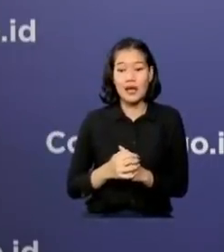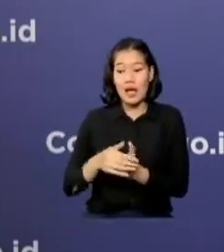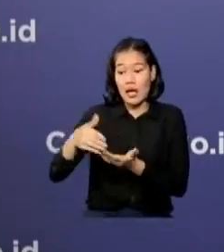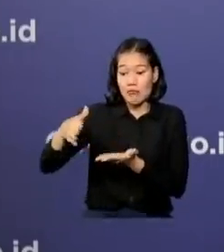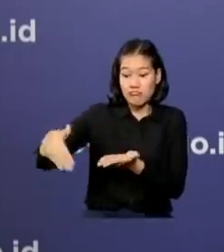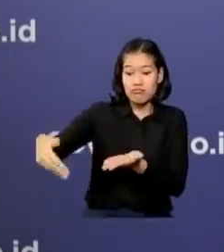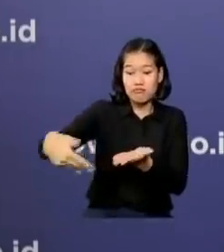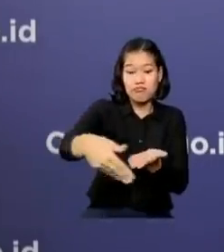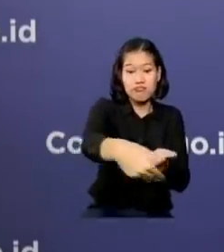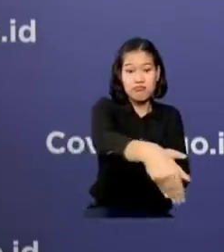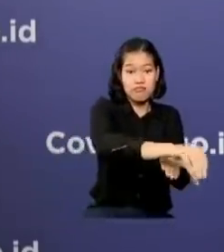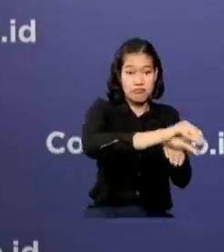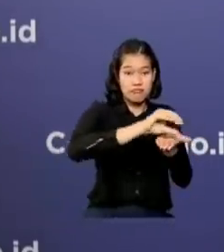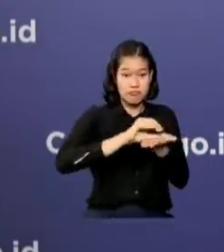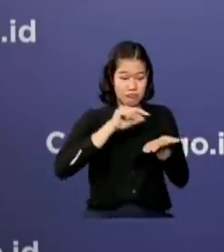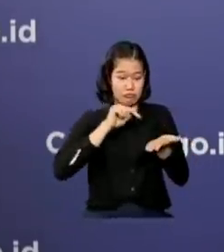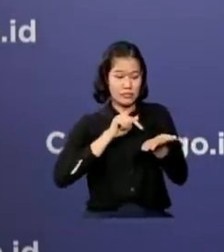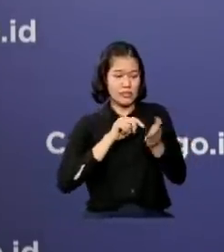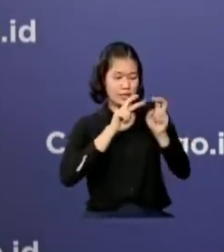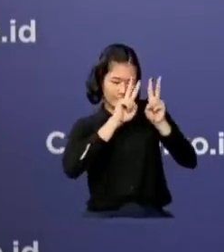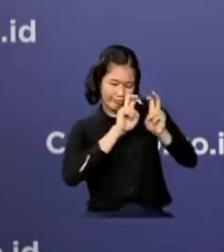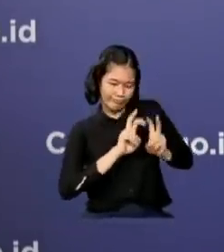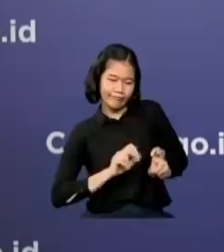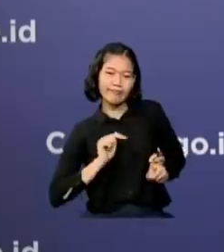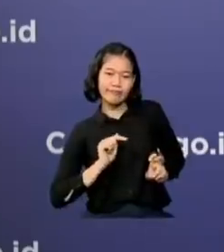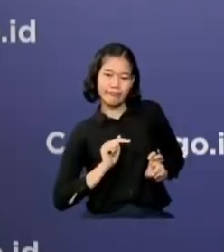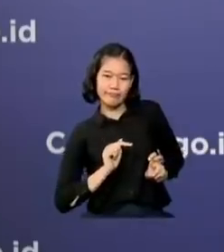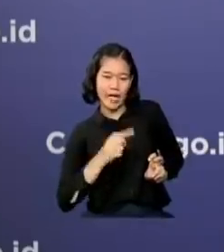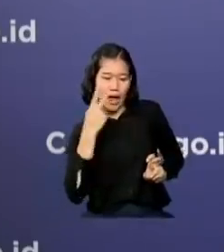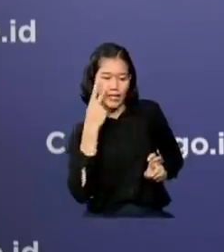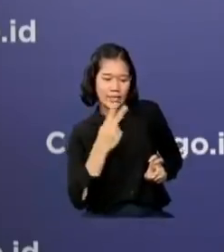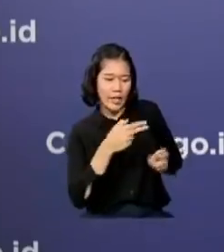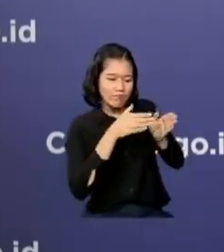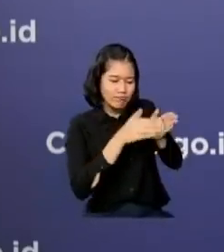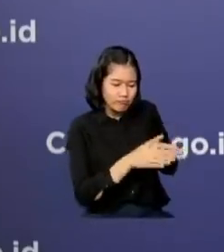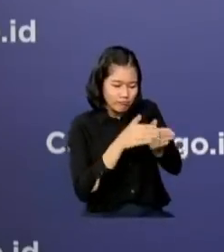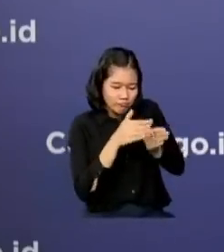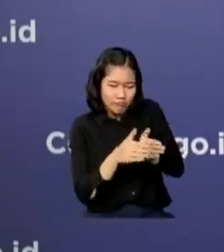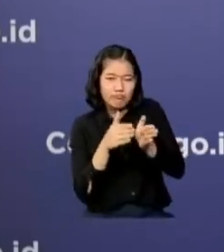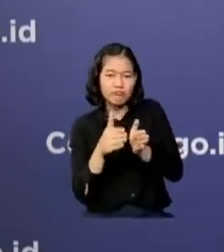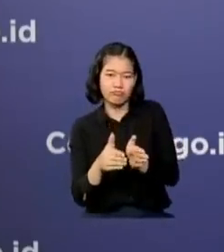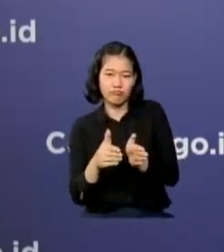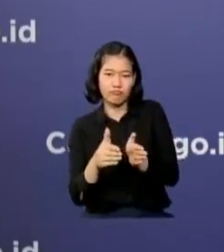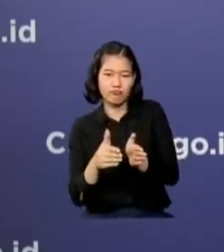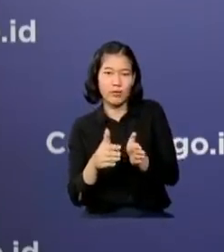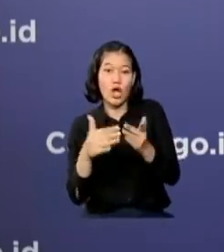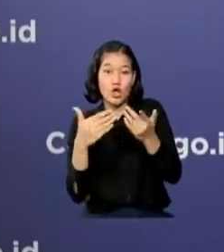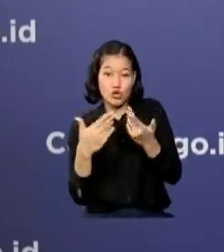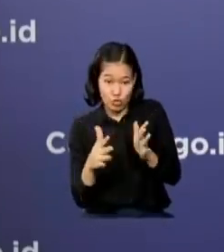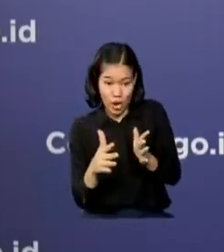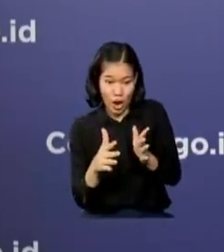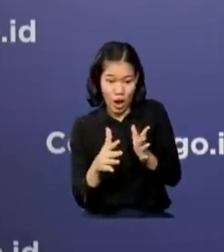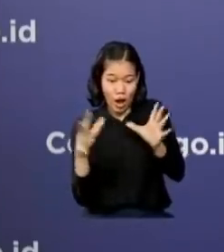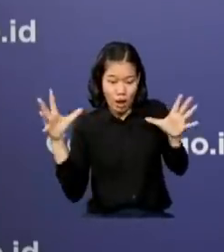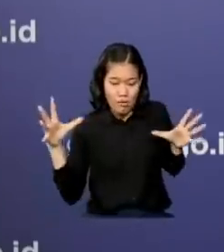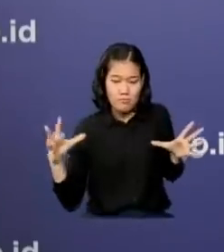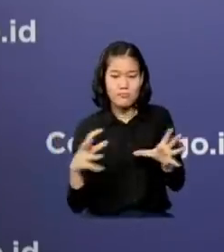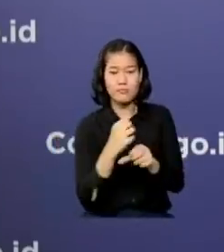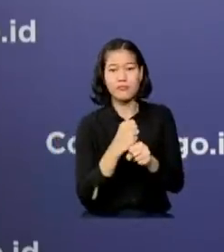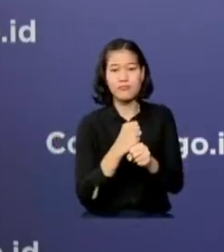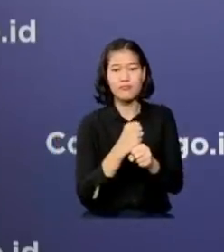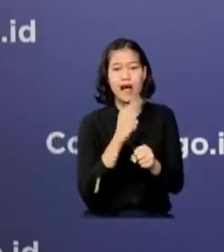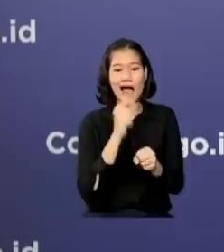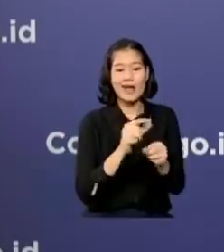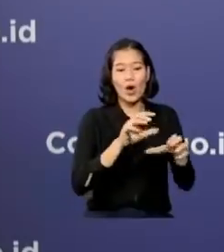masuk inilah kemudian kita analisa berdasarkan spesimennya kemudian kita kumpulkan dalam